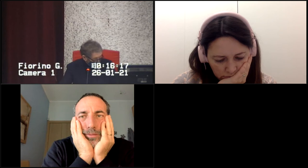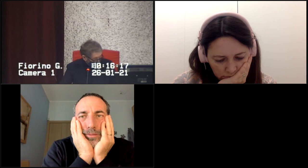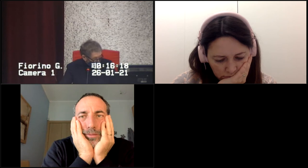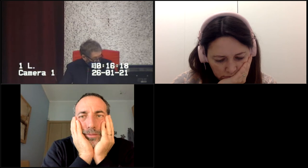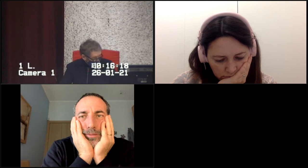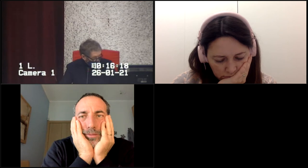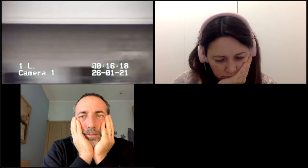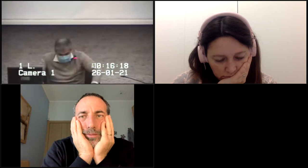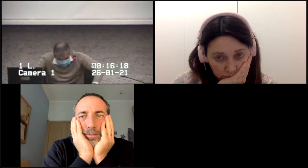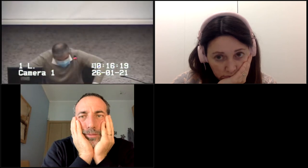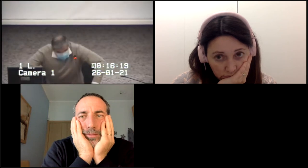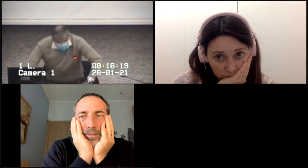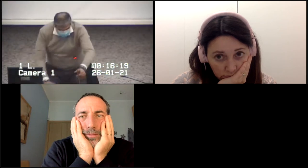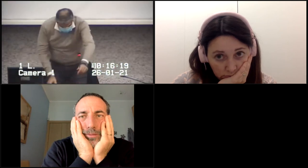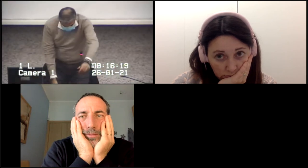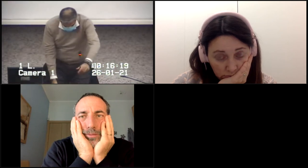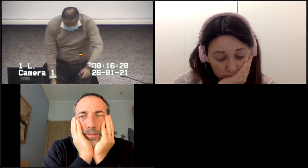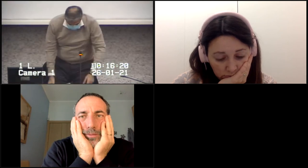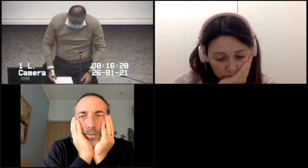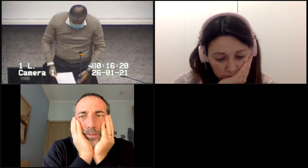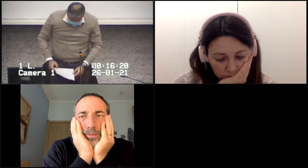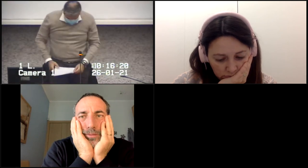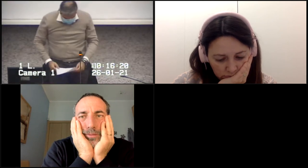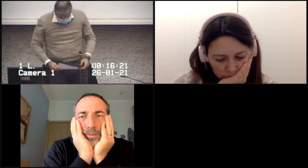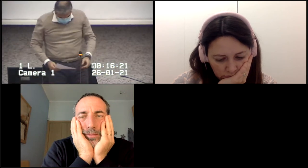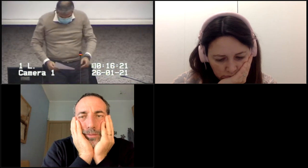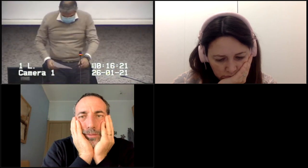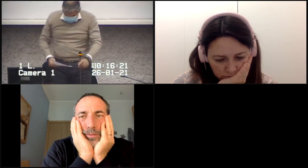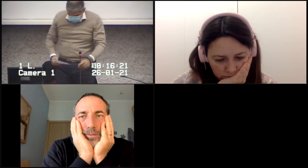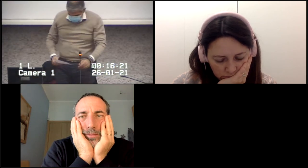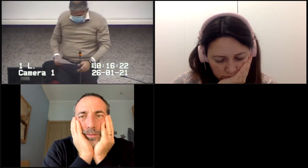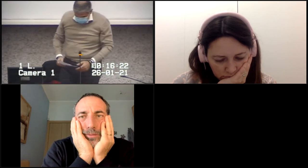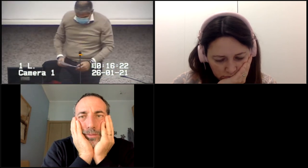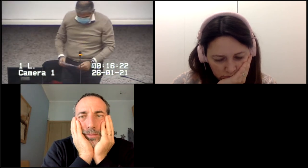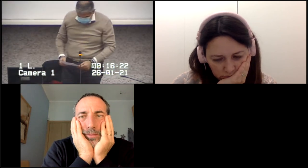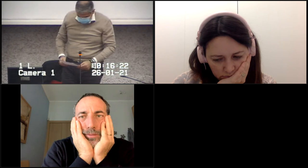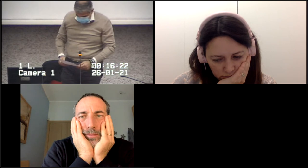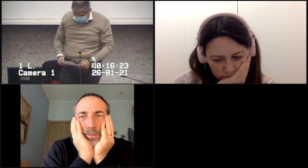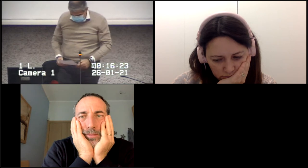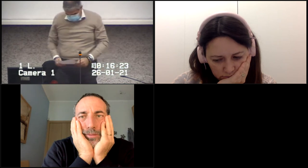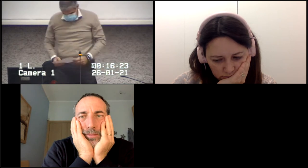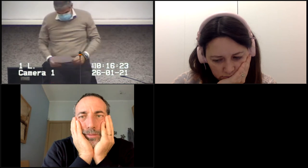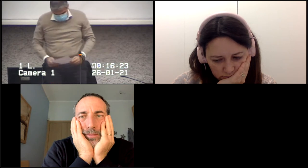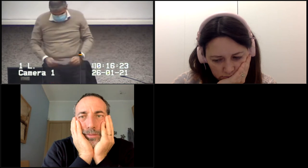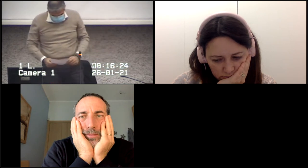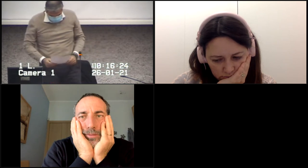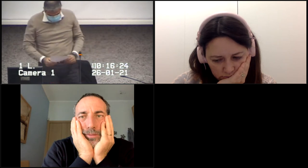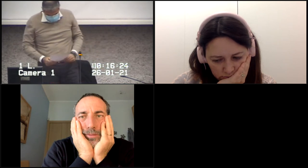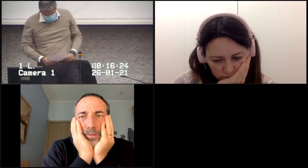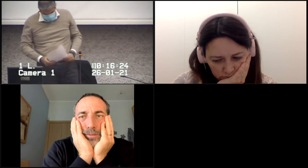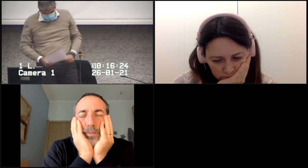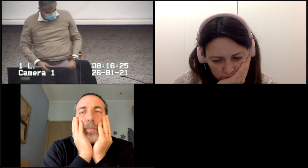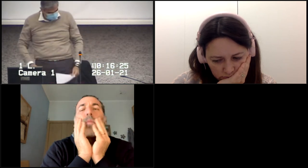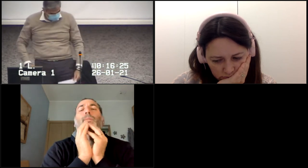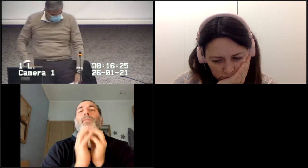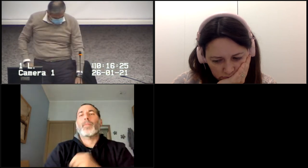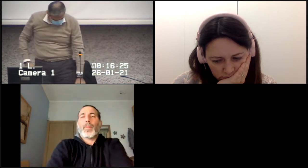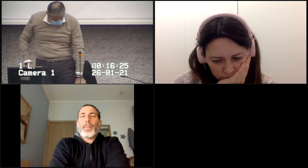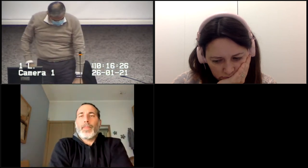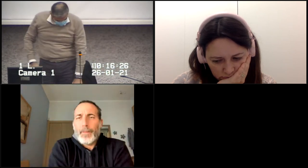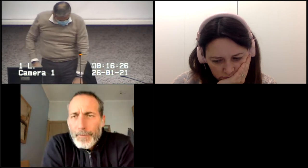Prego, prego. Grazie Presidente. Allora, l'amministrazione, come già precedentemente espresso nelle email mandate a tutti i